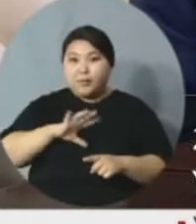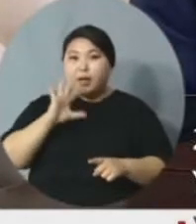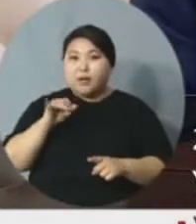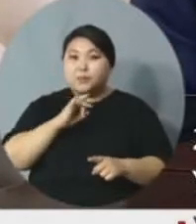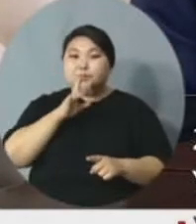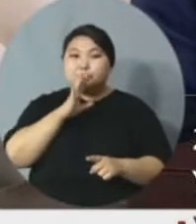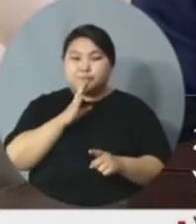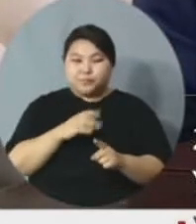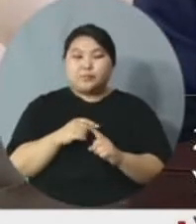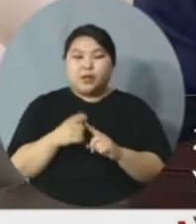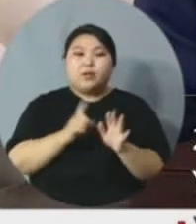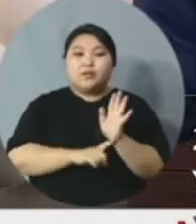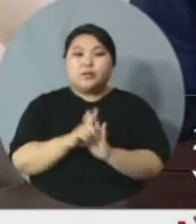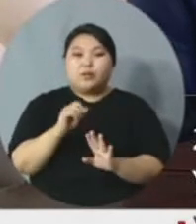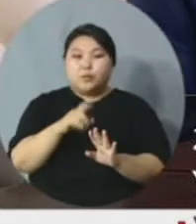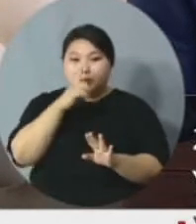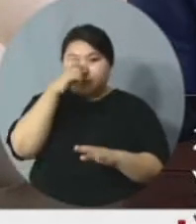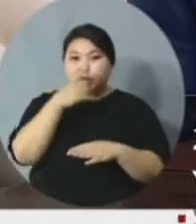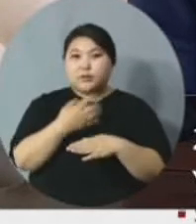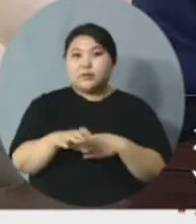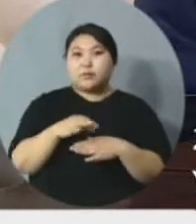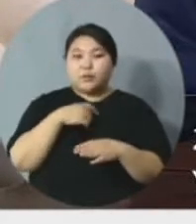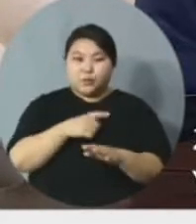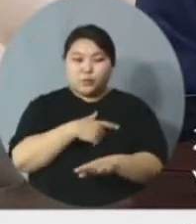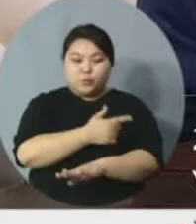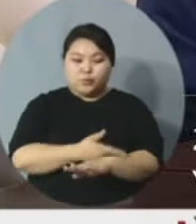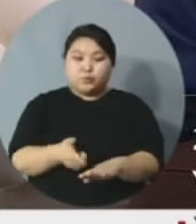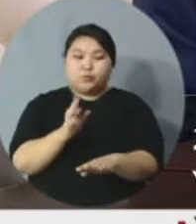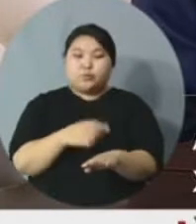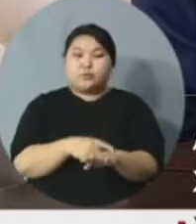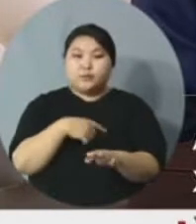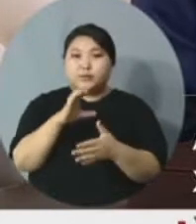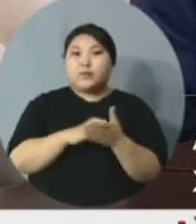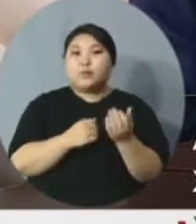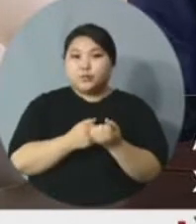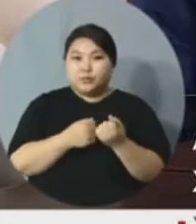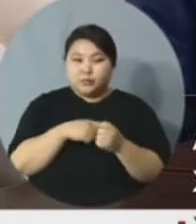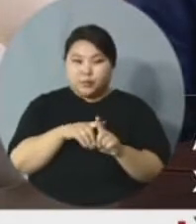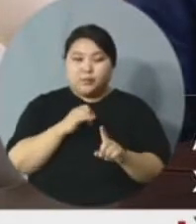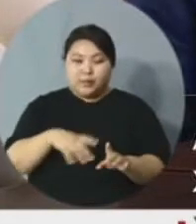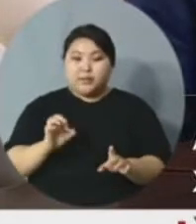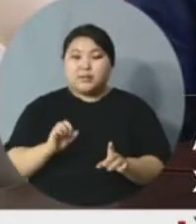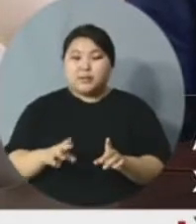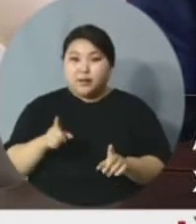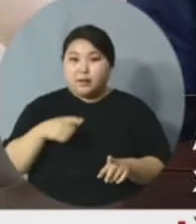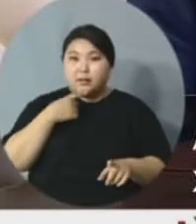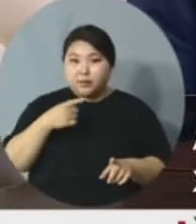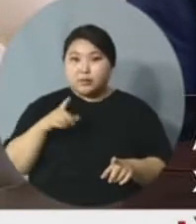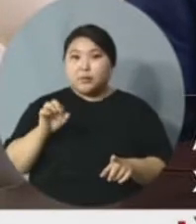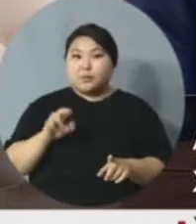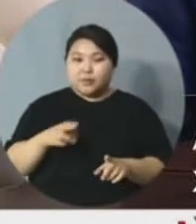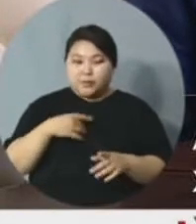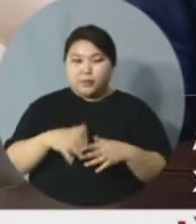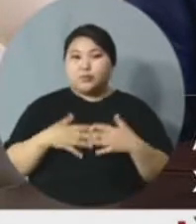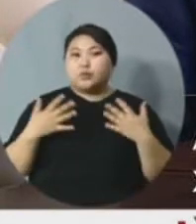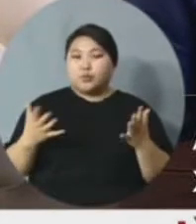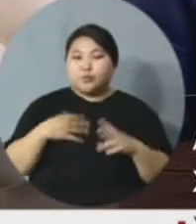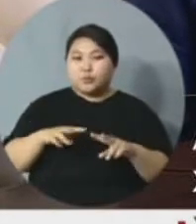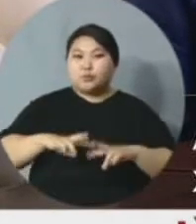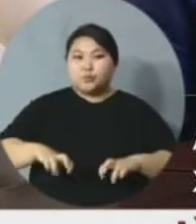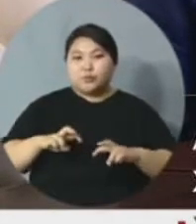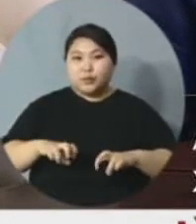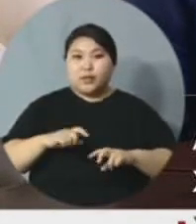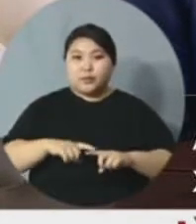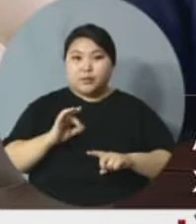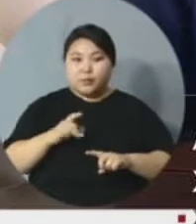тодруулахад эхлээд бол эрүүл мэндийн салбар нь гүйцэтгэлийн санхүүжилтээр хэлнэждэг болсон. Сая бас нэгэн томоохон